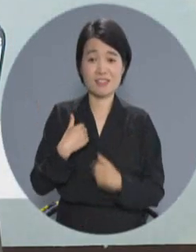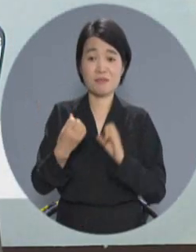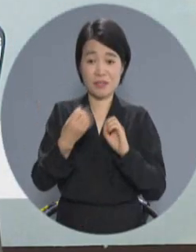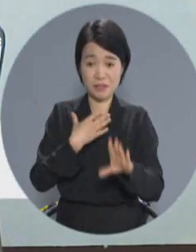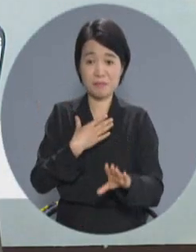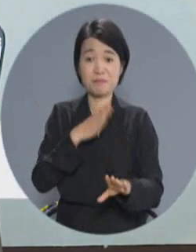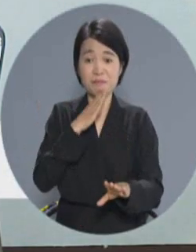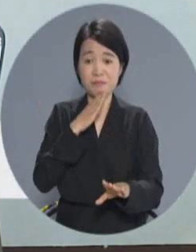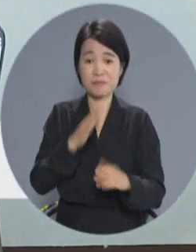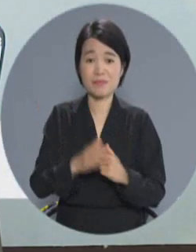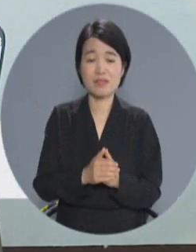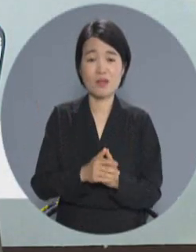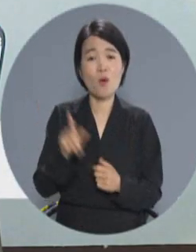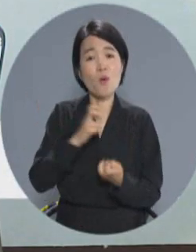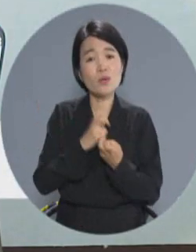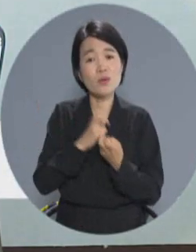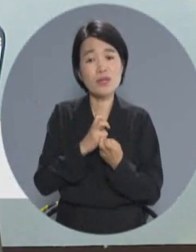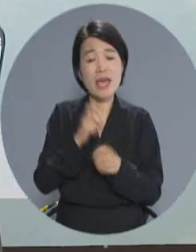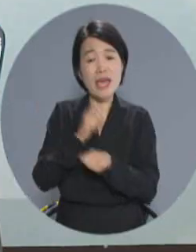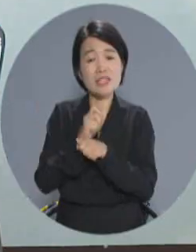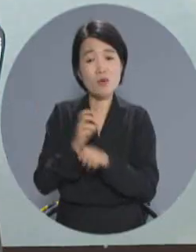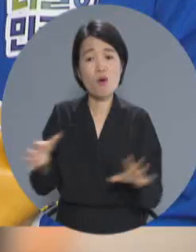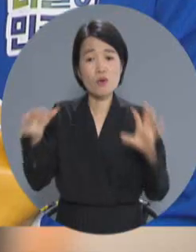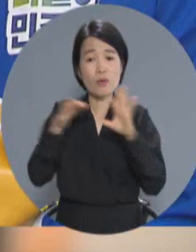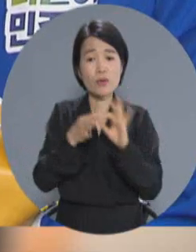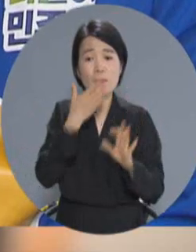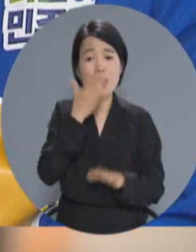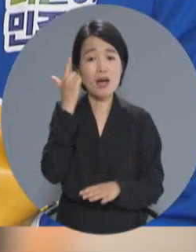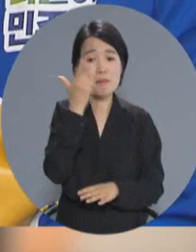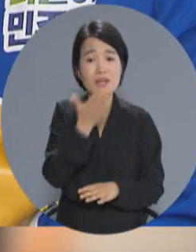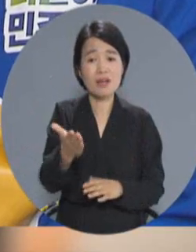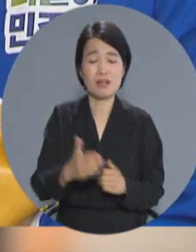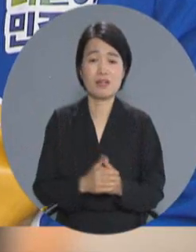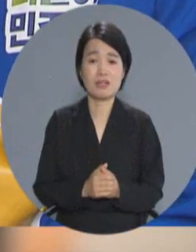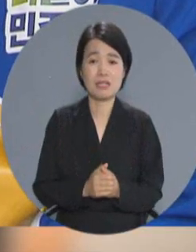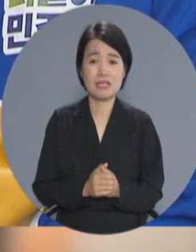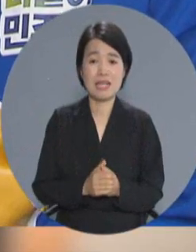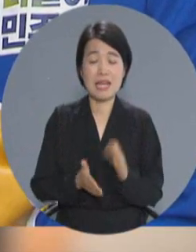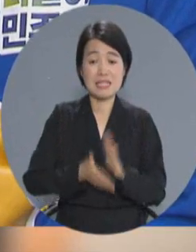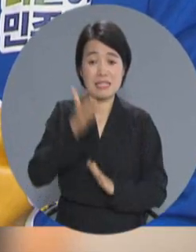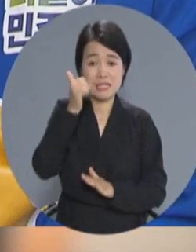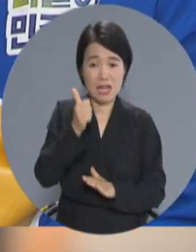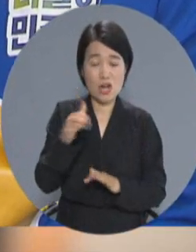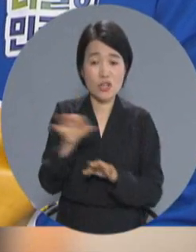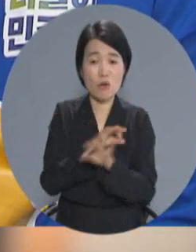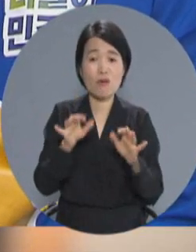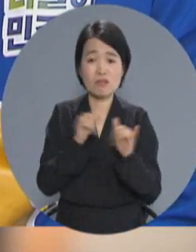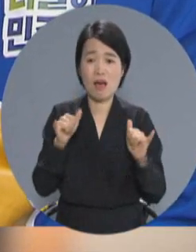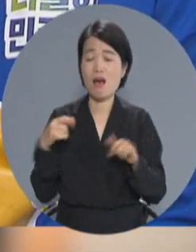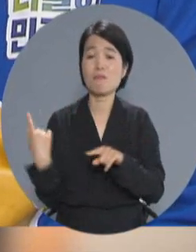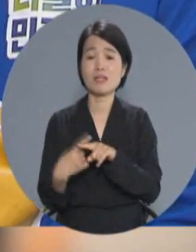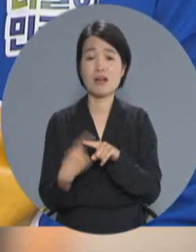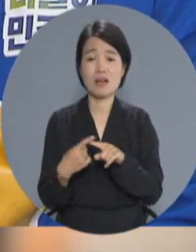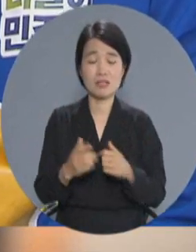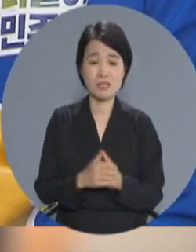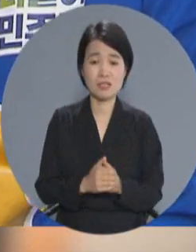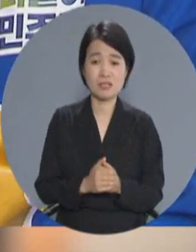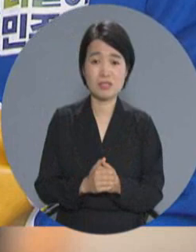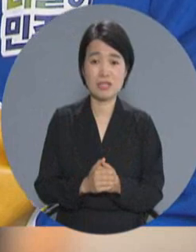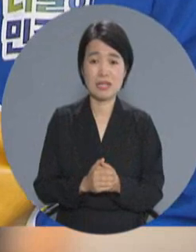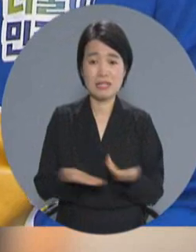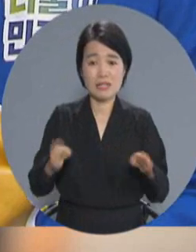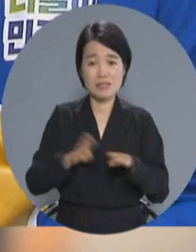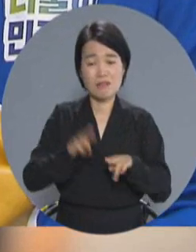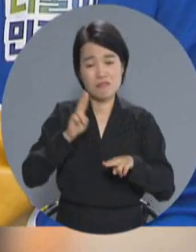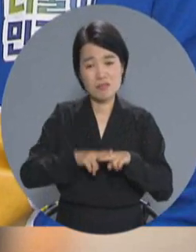그러셨는데 그게 어떻게 행정으로 적용이 될 수 있을까요 전국이 시장은 굉장히 라고 저는 생각합니다 책상머리에